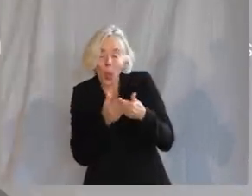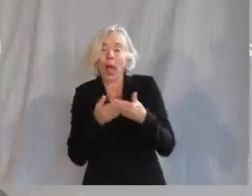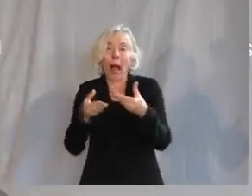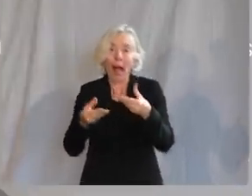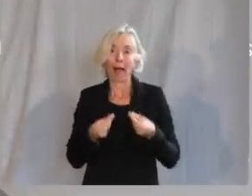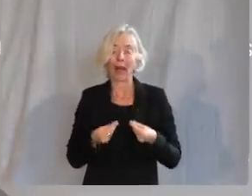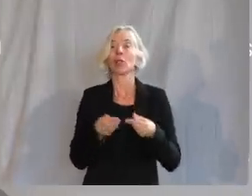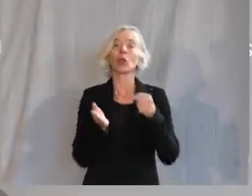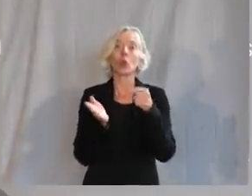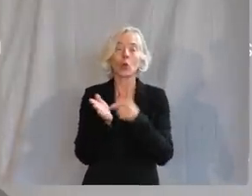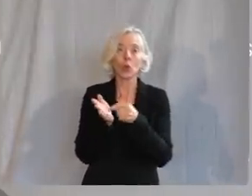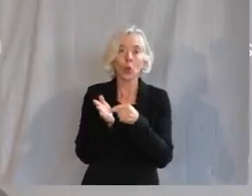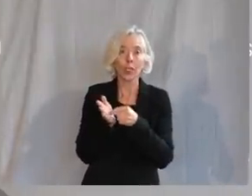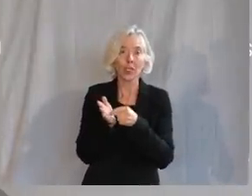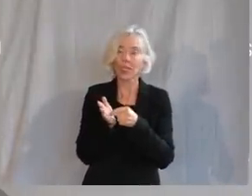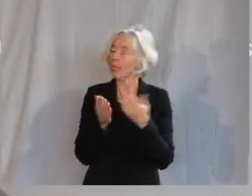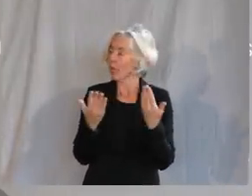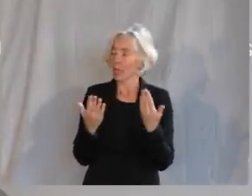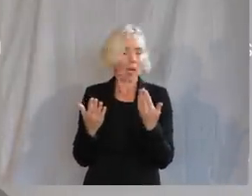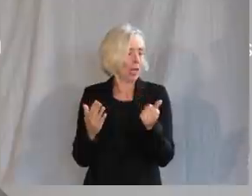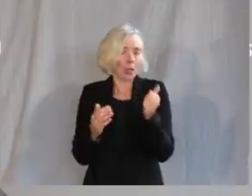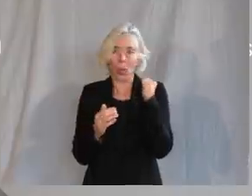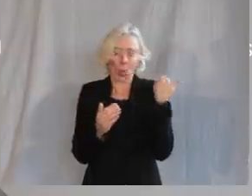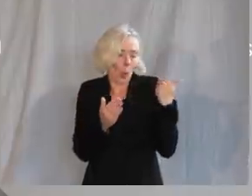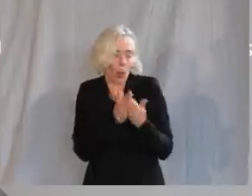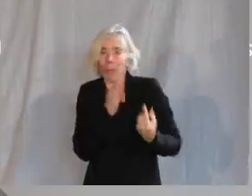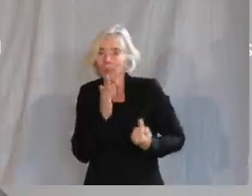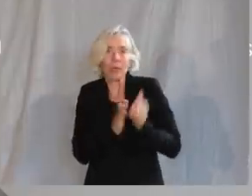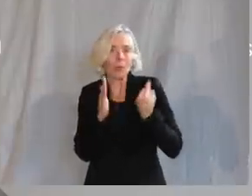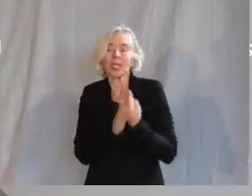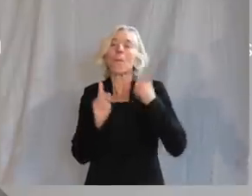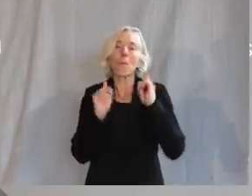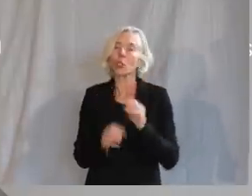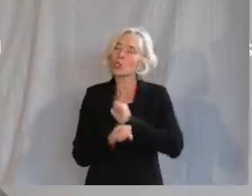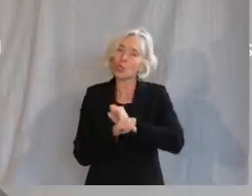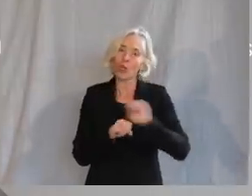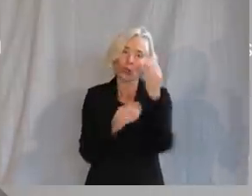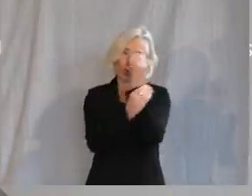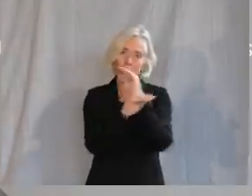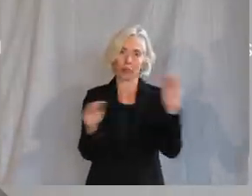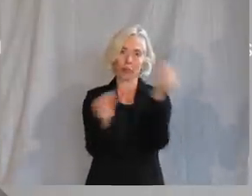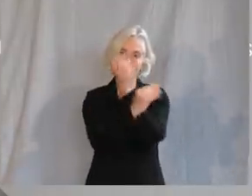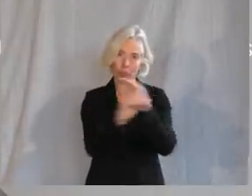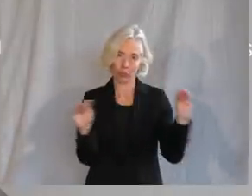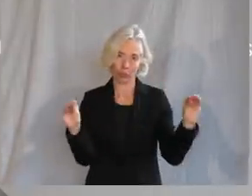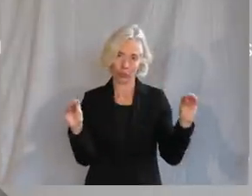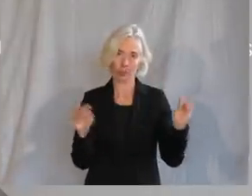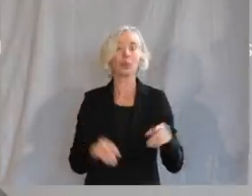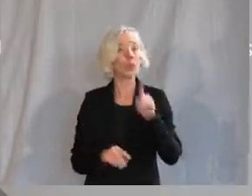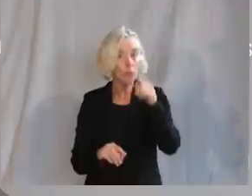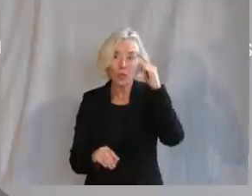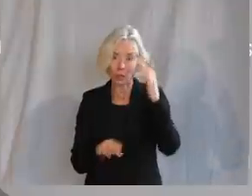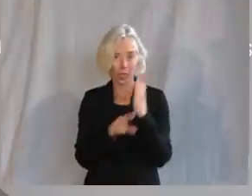einfach kurzfristige Umstände gibt, die mitgeteilt werden müssen. Wir hatten bereits ja in den letzten Wochen